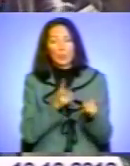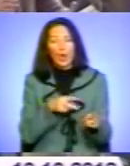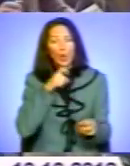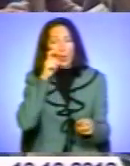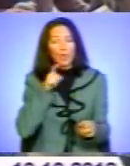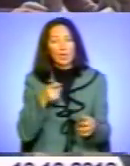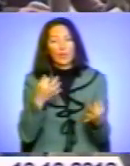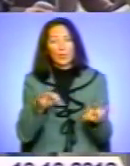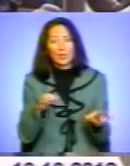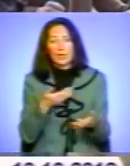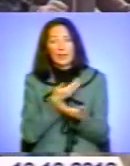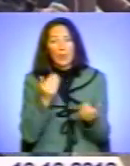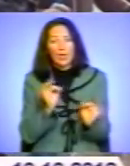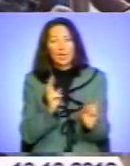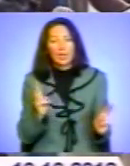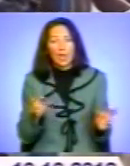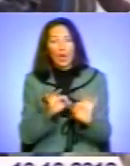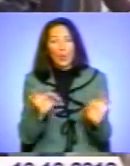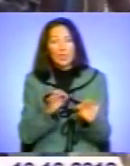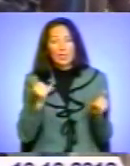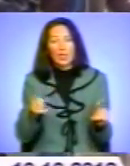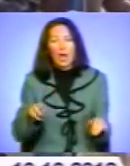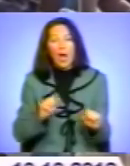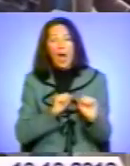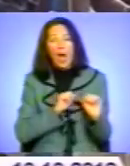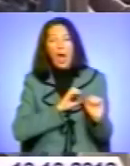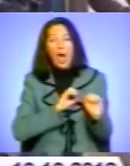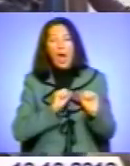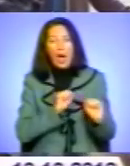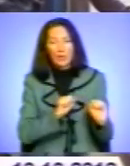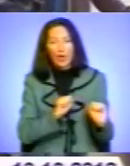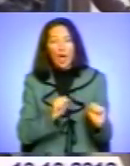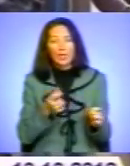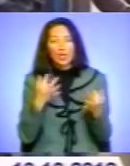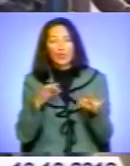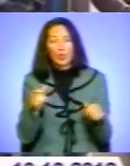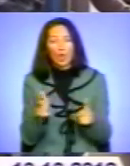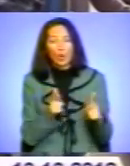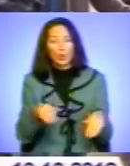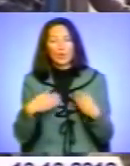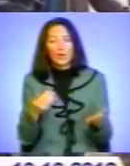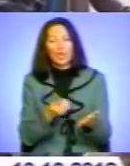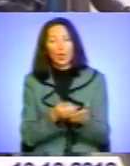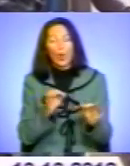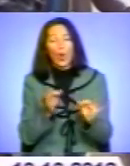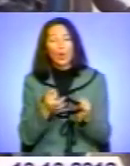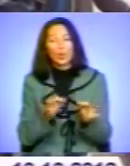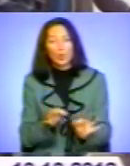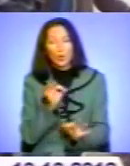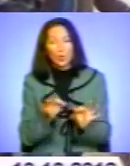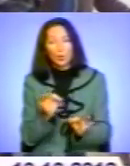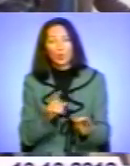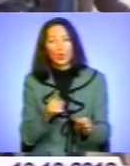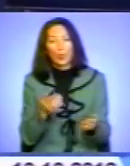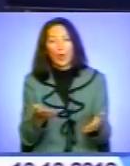отримали жодних пояснень. І зараз адвокати «Свободи» готують звернення до суду з приводу отримати певні